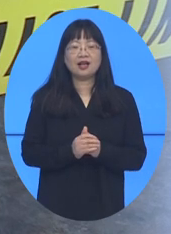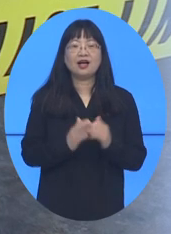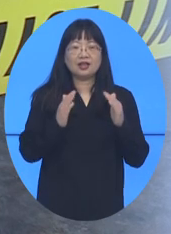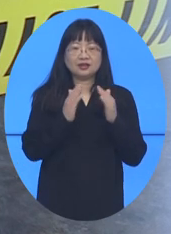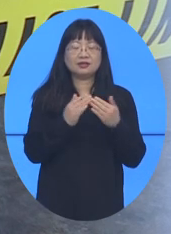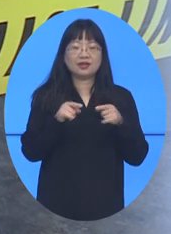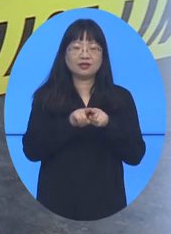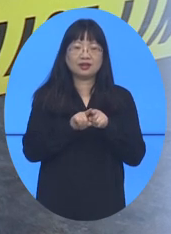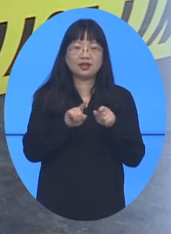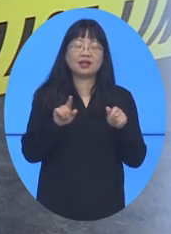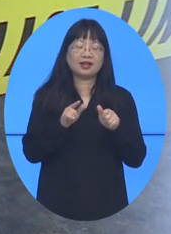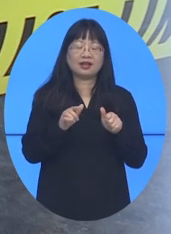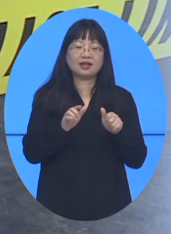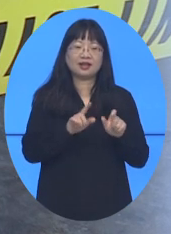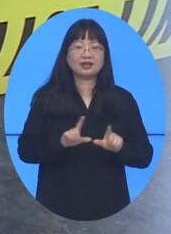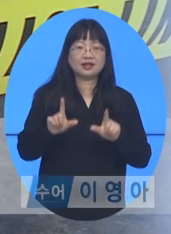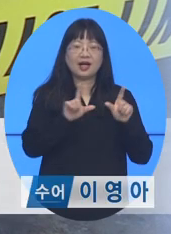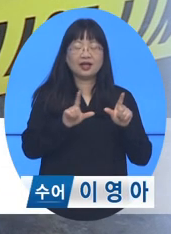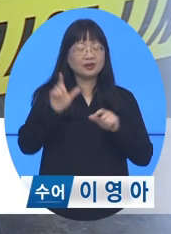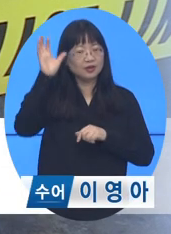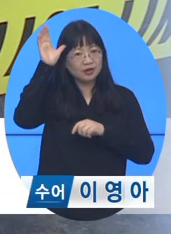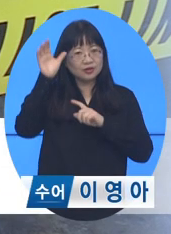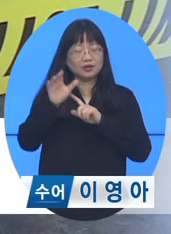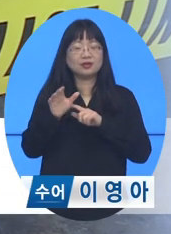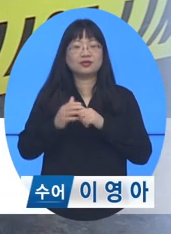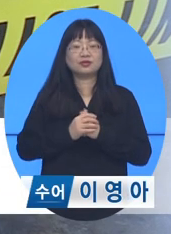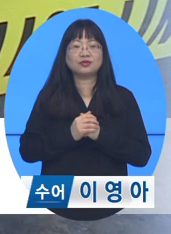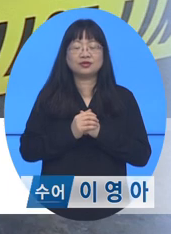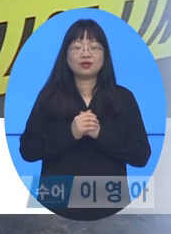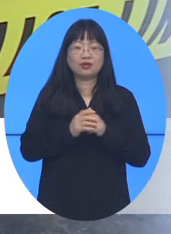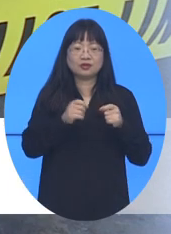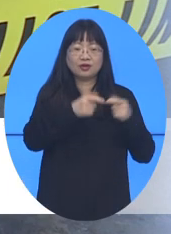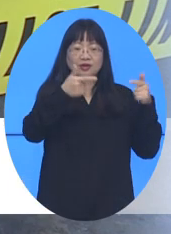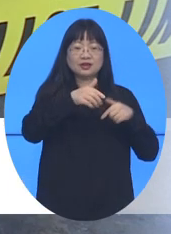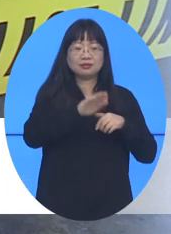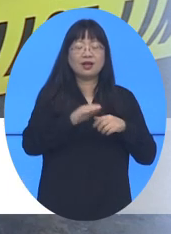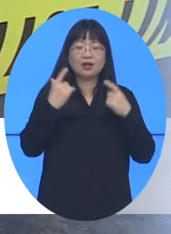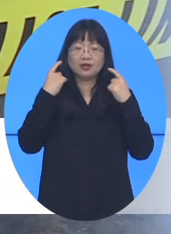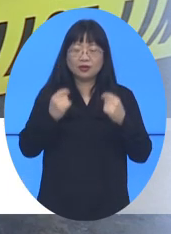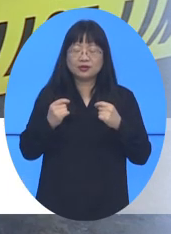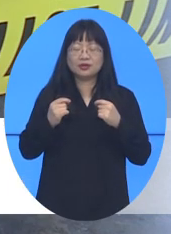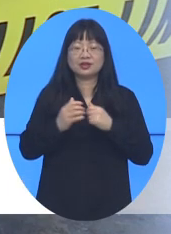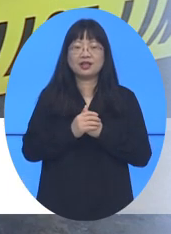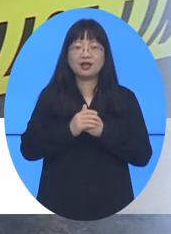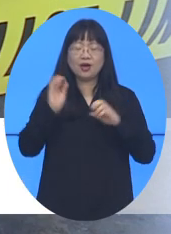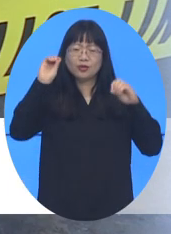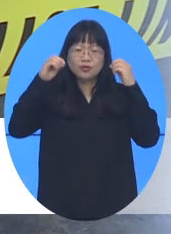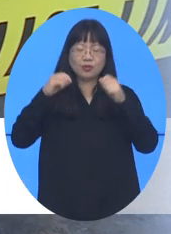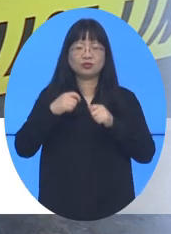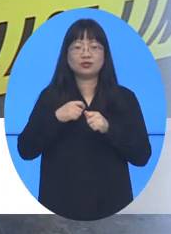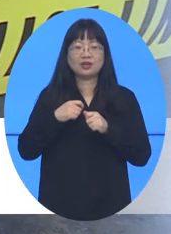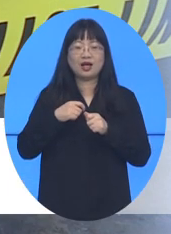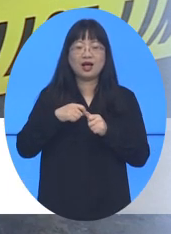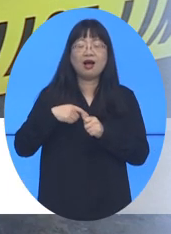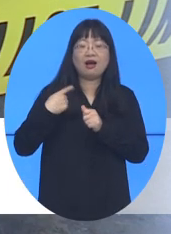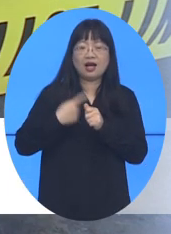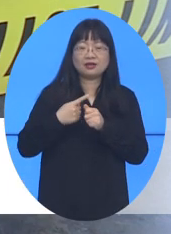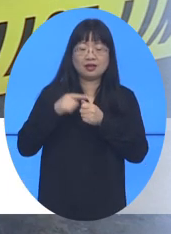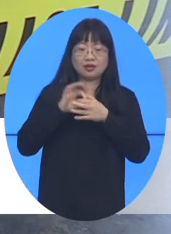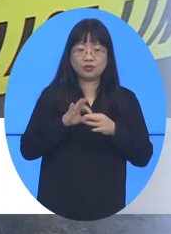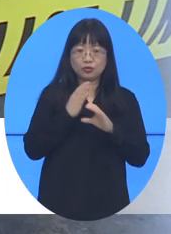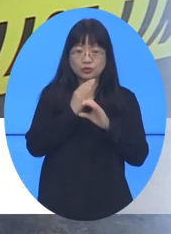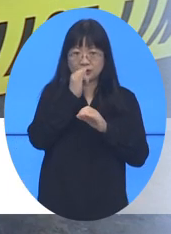반려동물 인구 1,500만 명 시대가 됐지만 사각지대에서는 동물학대가 여전히 벌어지고 있습니다. 경기도는 동물학대와